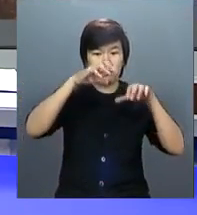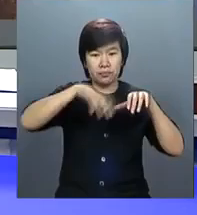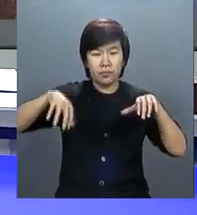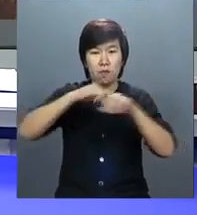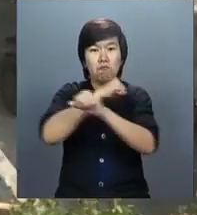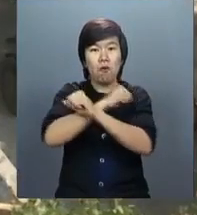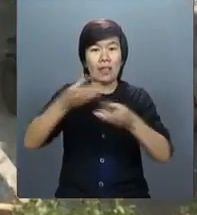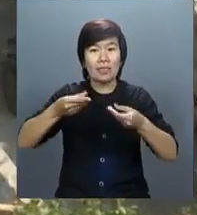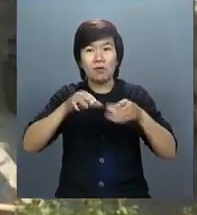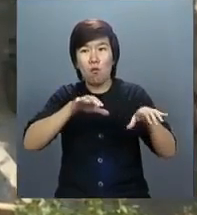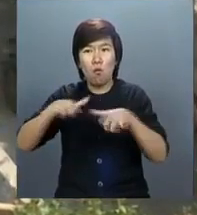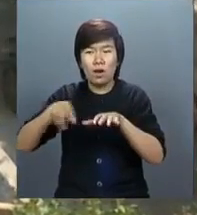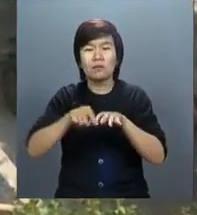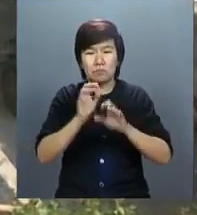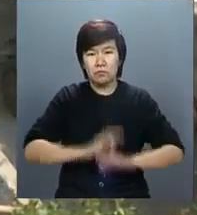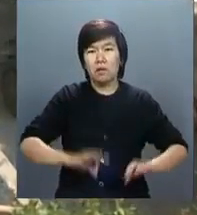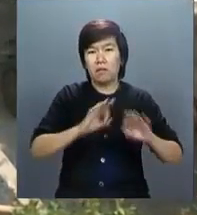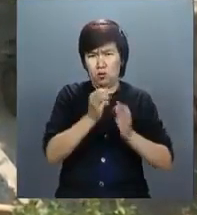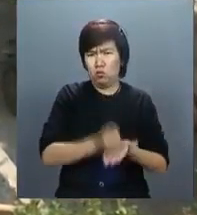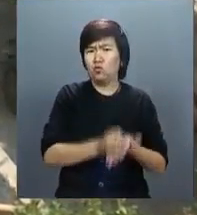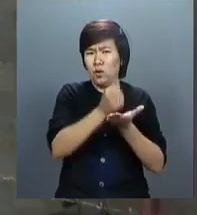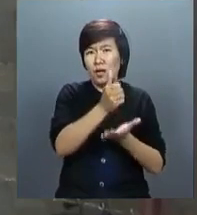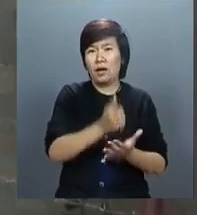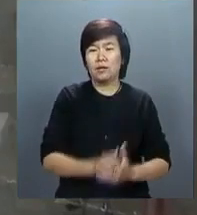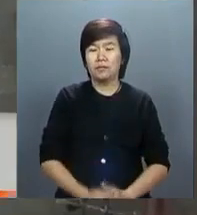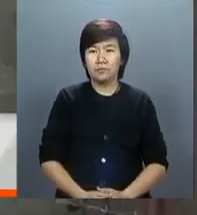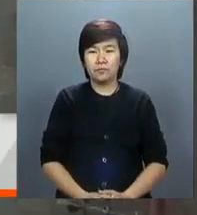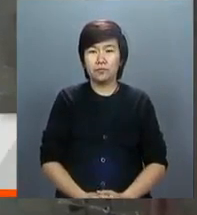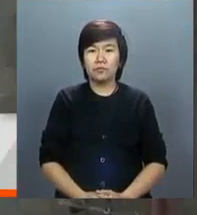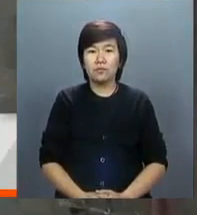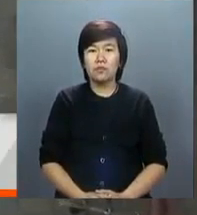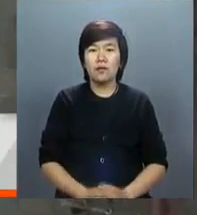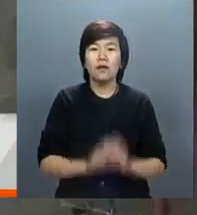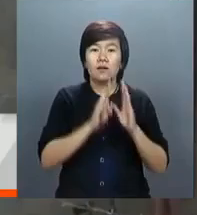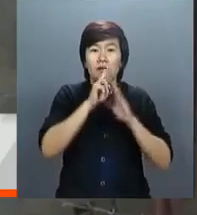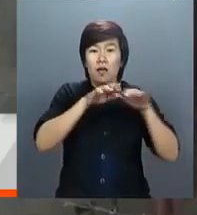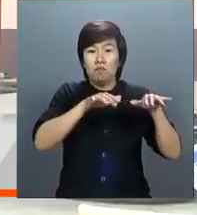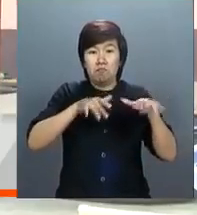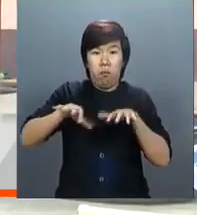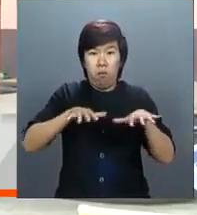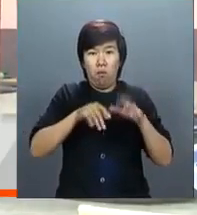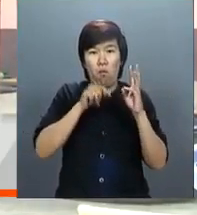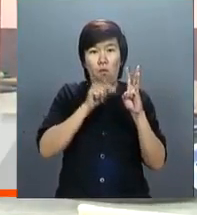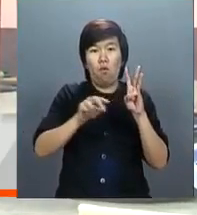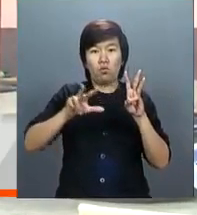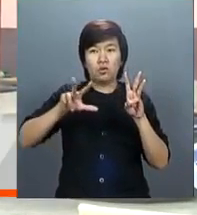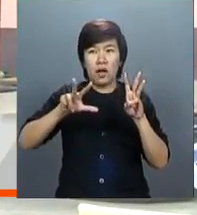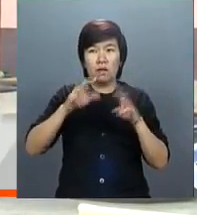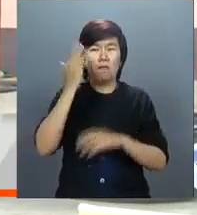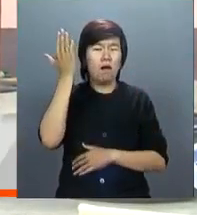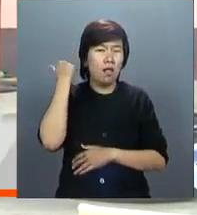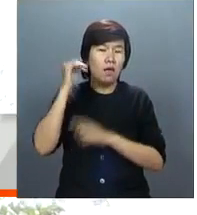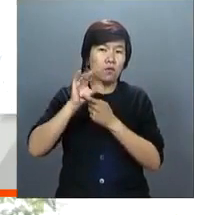ที่สุดครับ แม้เหตุแผ่นดินไหวขนาด 6.3 ที่เกิดขึ้นเมื่อวันที่5พฤษภาคมปี